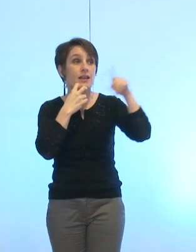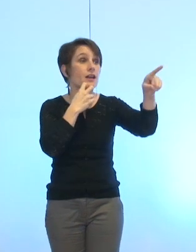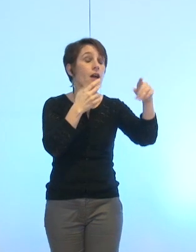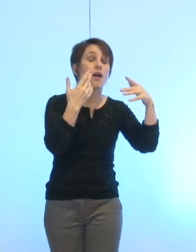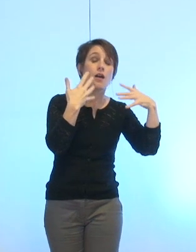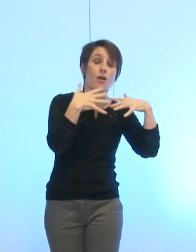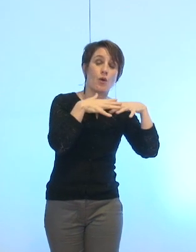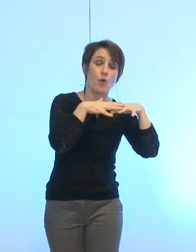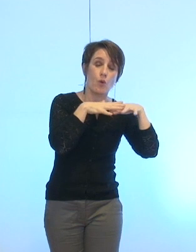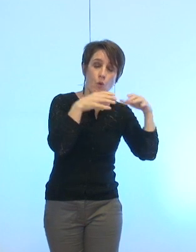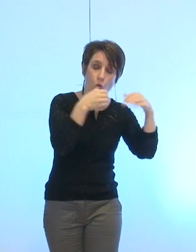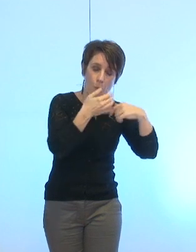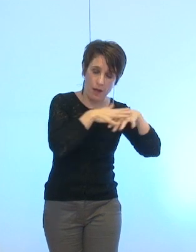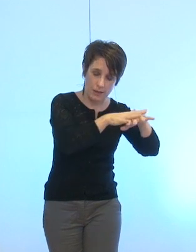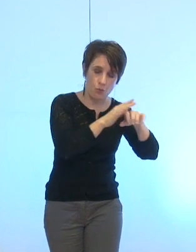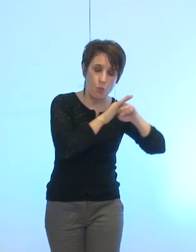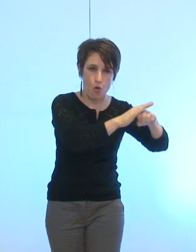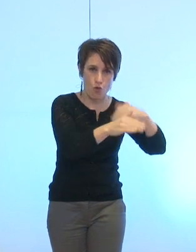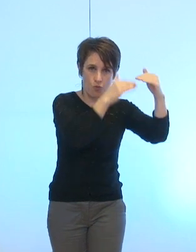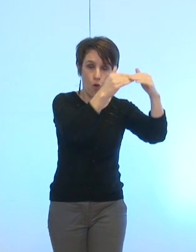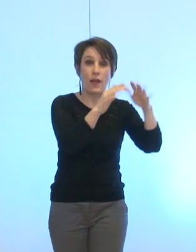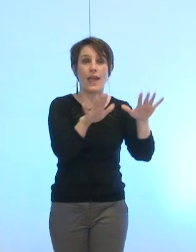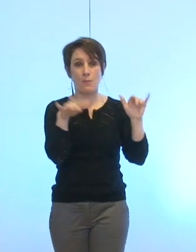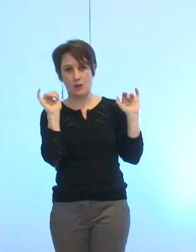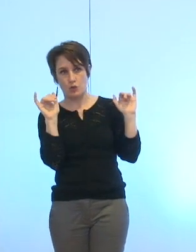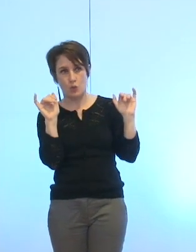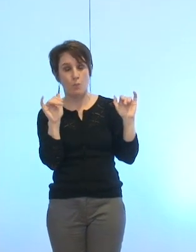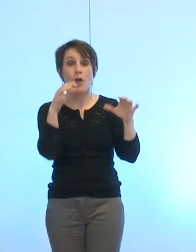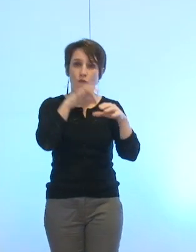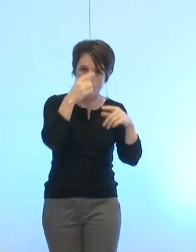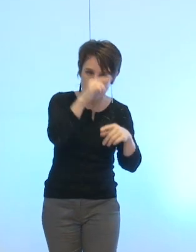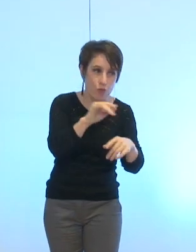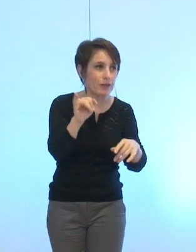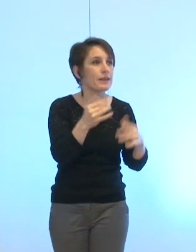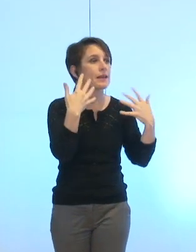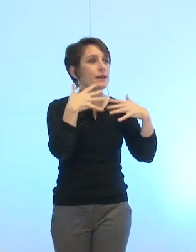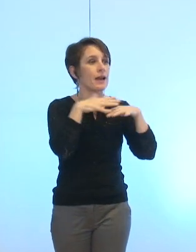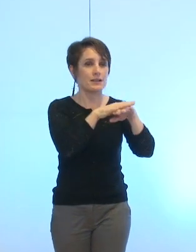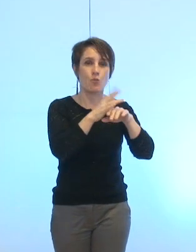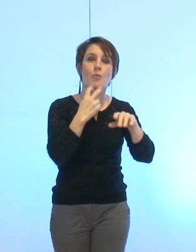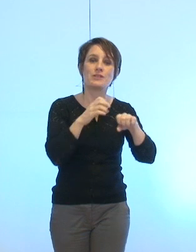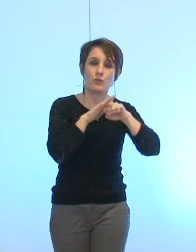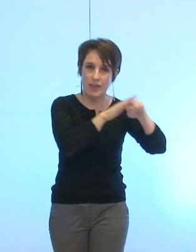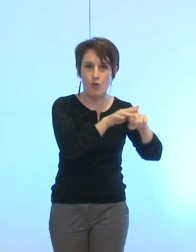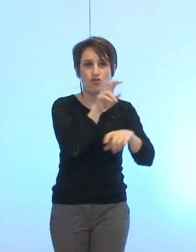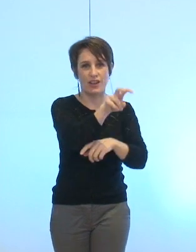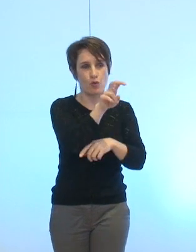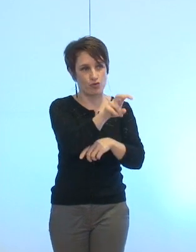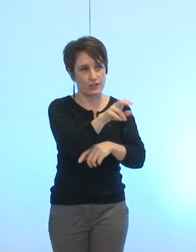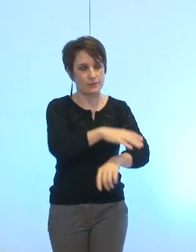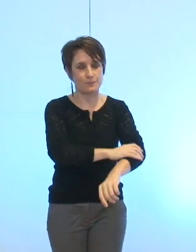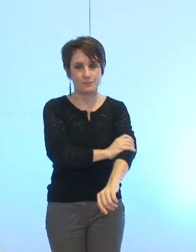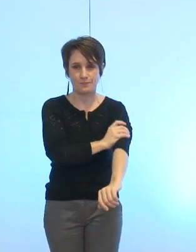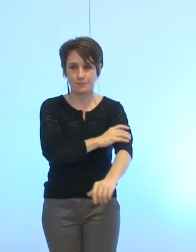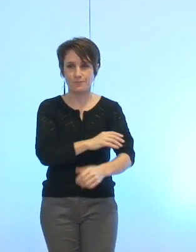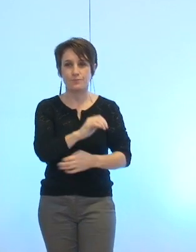abstention du groupe rassemblement de gauche et de progrès qui vote pour rassemblement citoyen de la gauche et écologistes ce lancement de